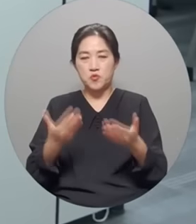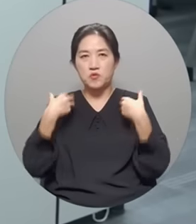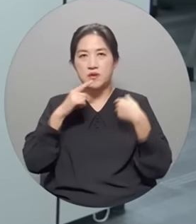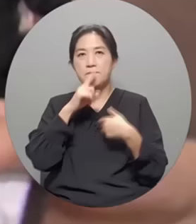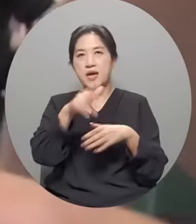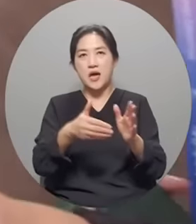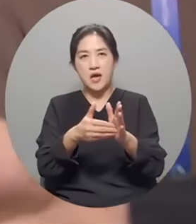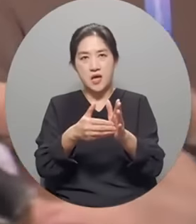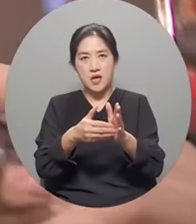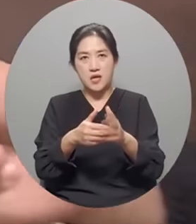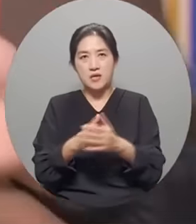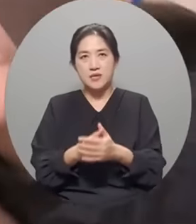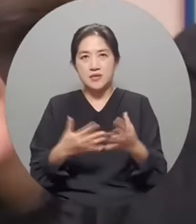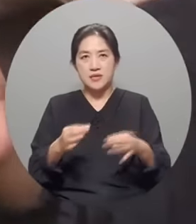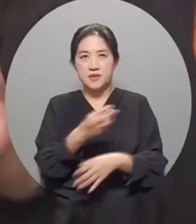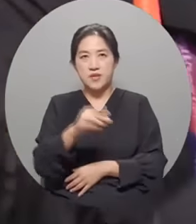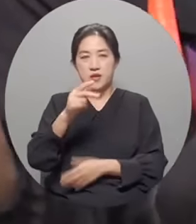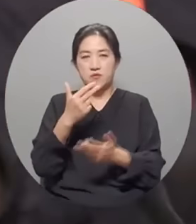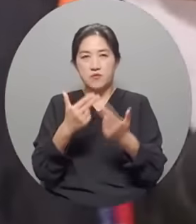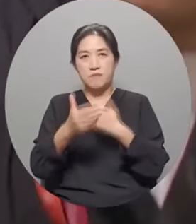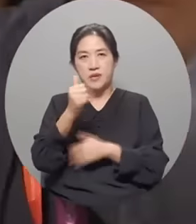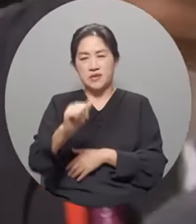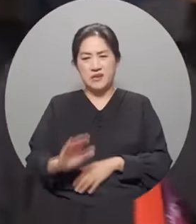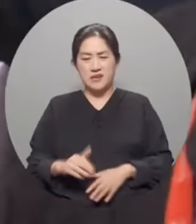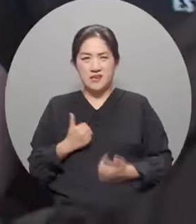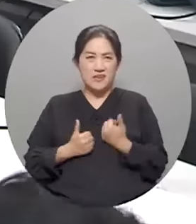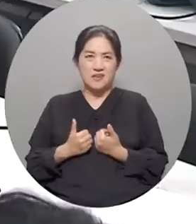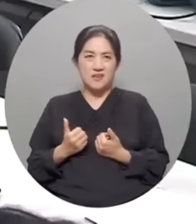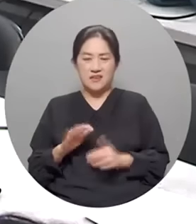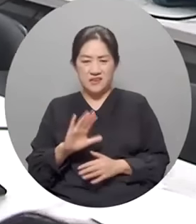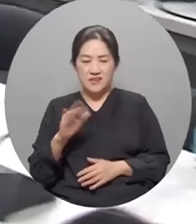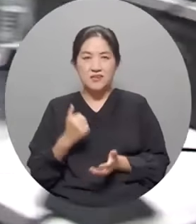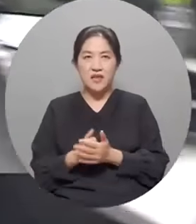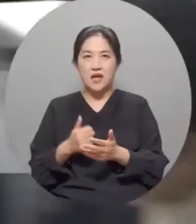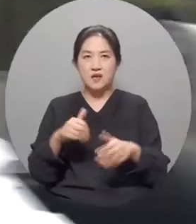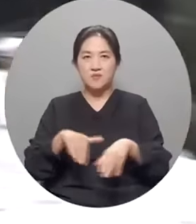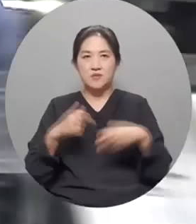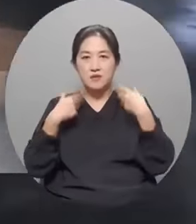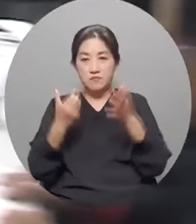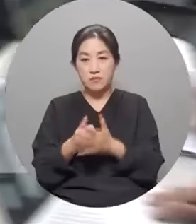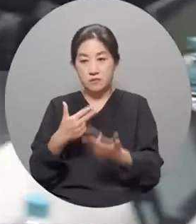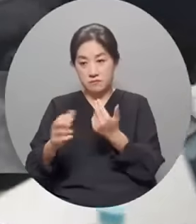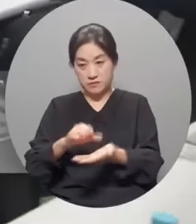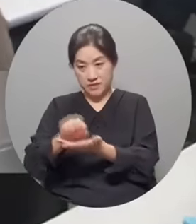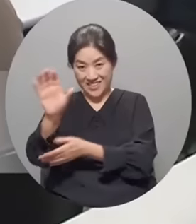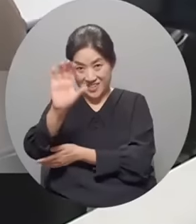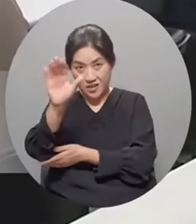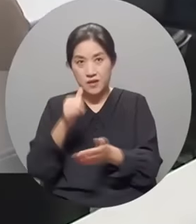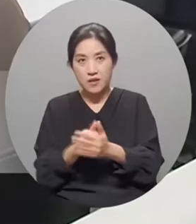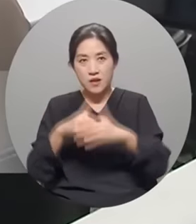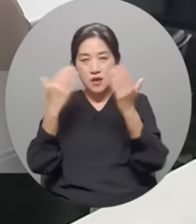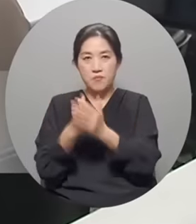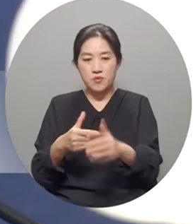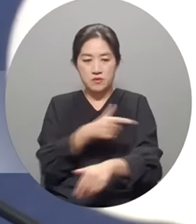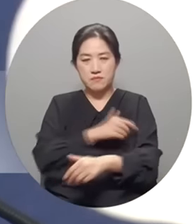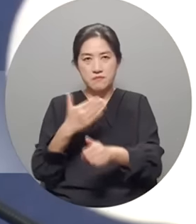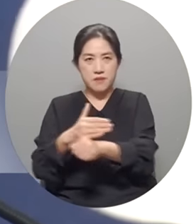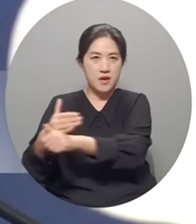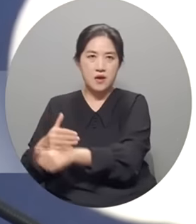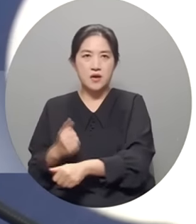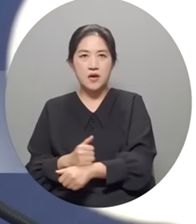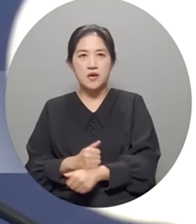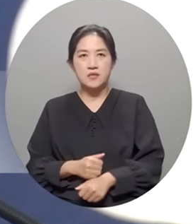신고했습니다. 김태규 협회장은 반발하고 있지만 문체부는 협회가 받아들이지 않을 경우 모든 임원을 해임해야 하는